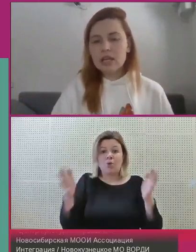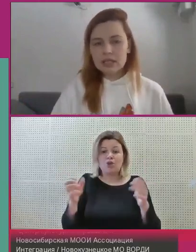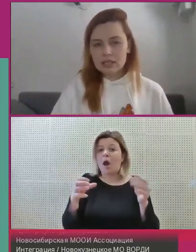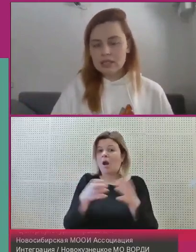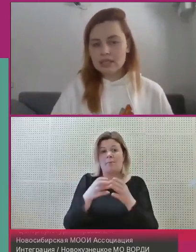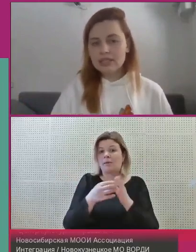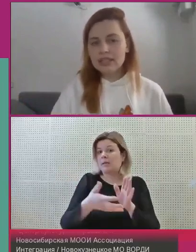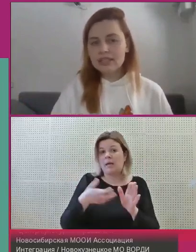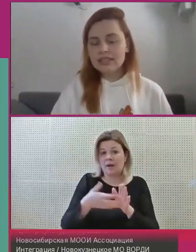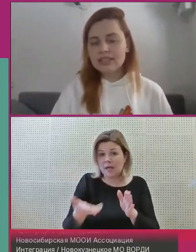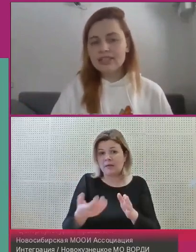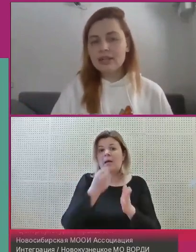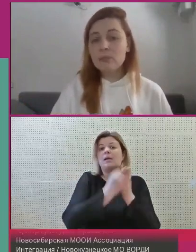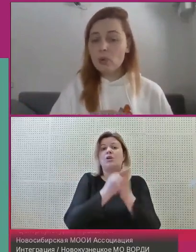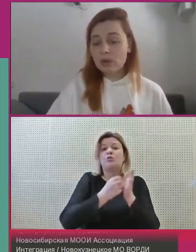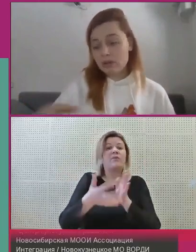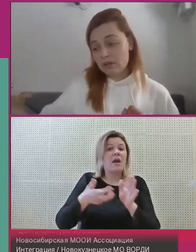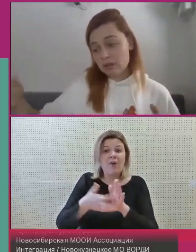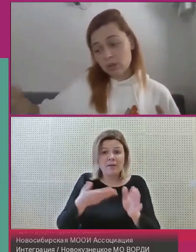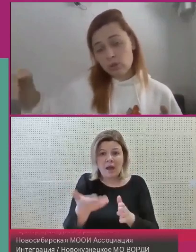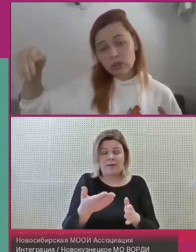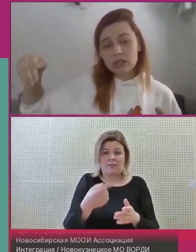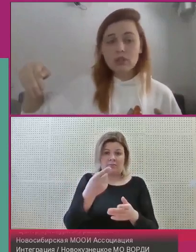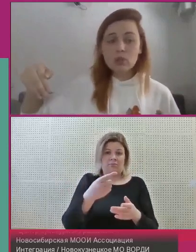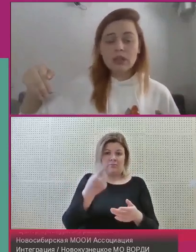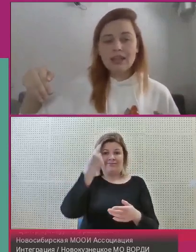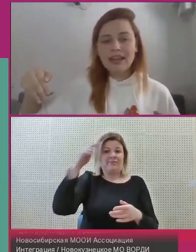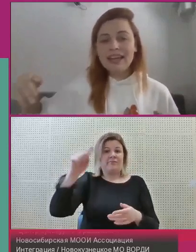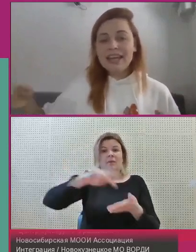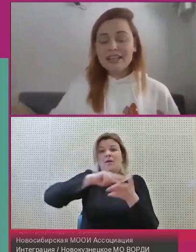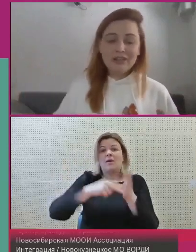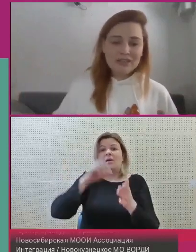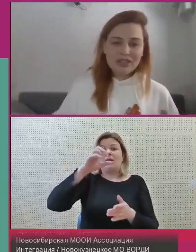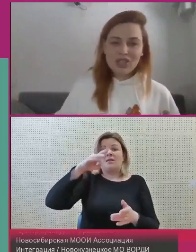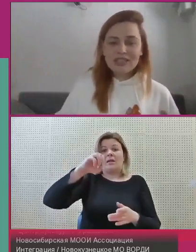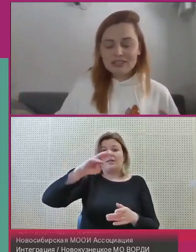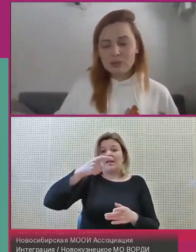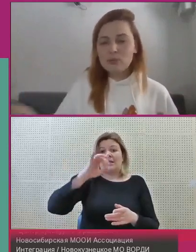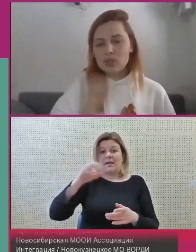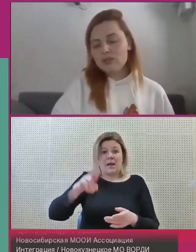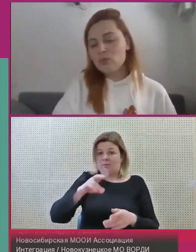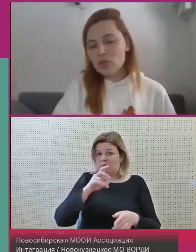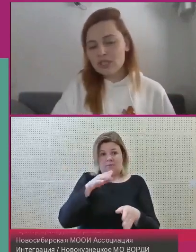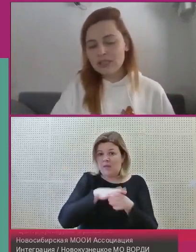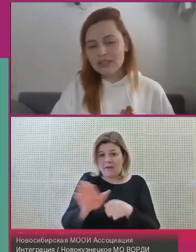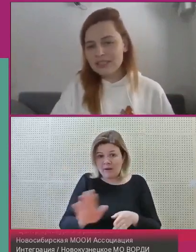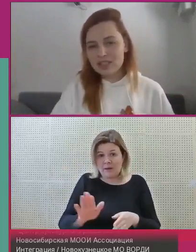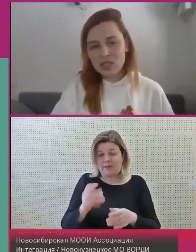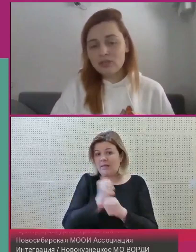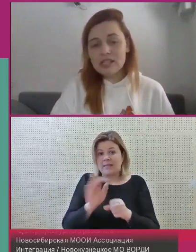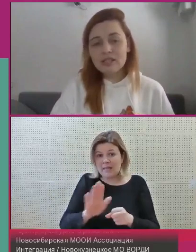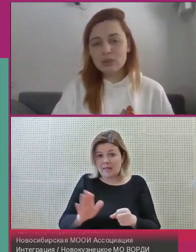хватает, стратегии не сделано до вот этого результата. И вы возвращаетесь, вообще можно